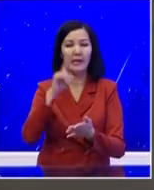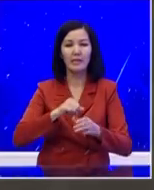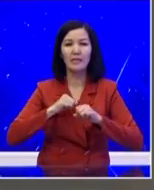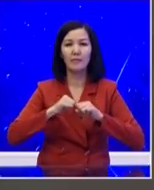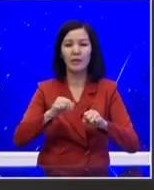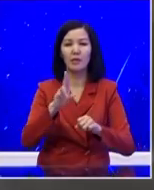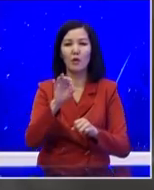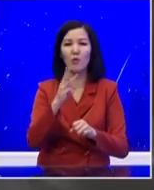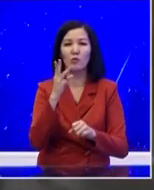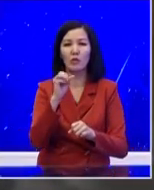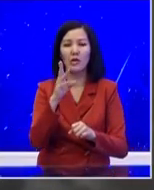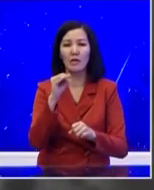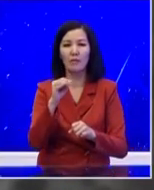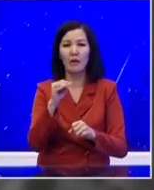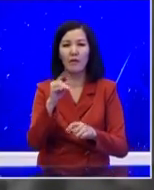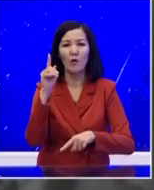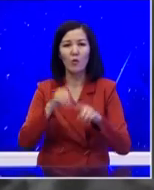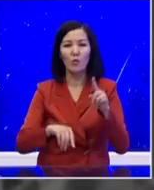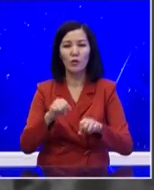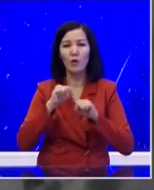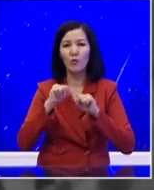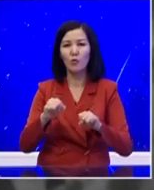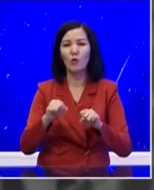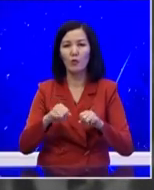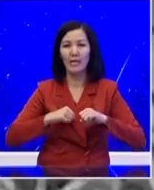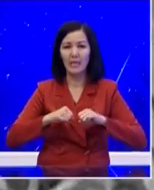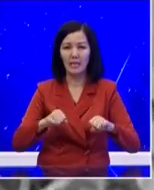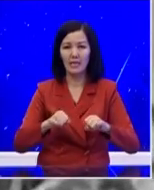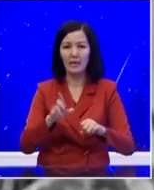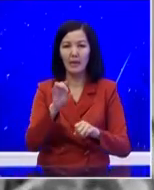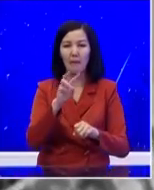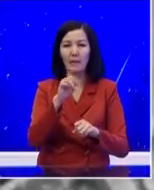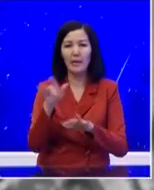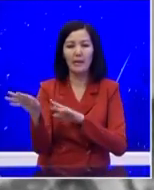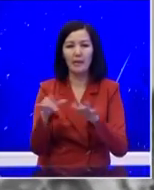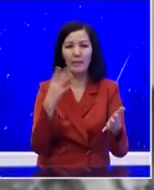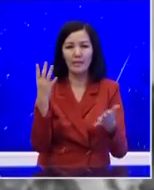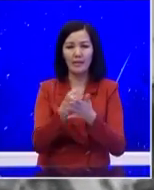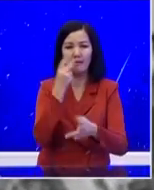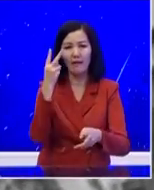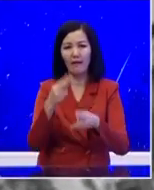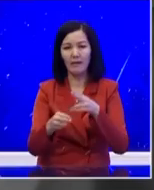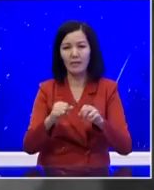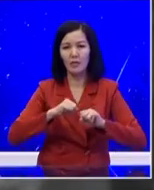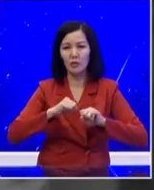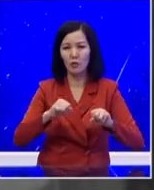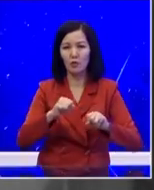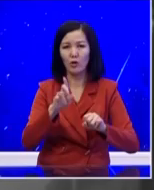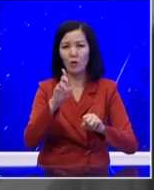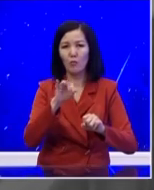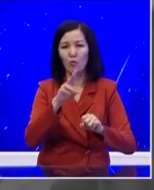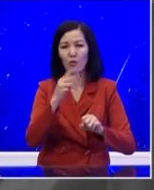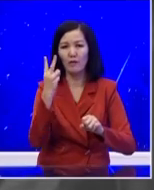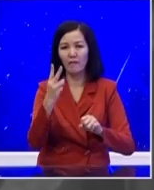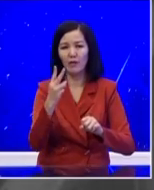еді. Отан қорғау жолында от кешкен ерлердің арқасында Берлин операциясы сәтті аяқталды. Жауынгер Григорий Булатов